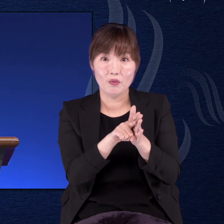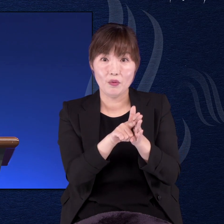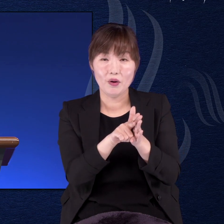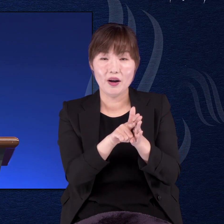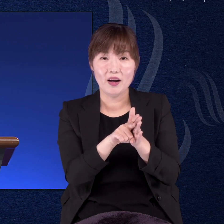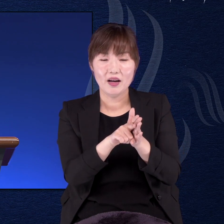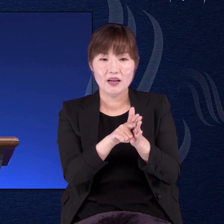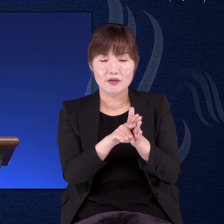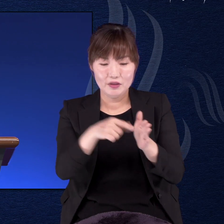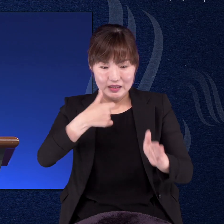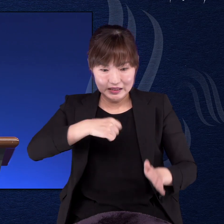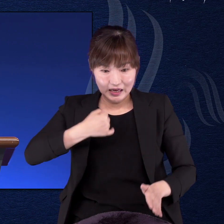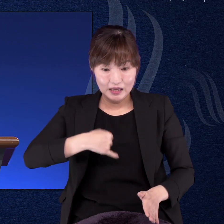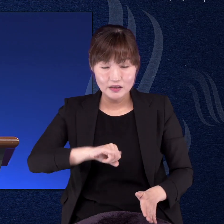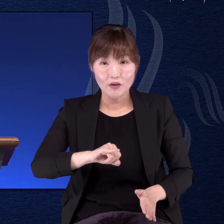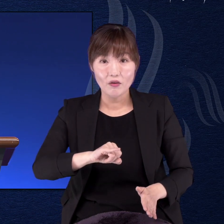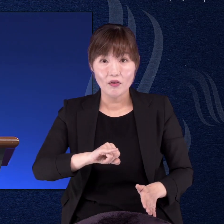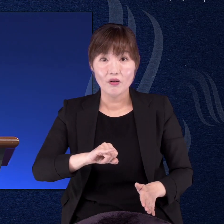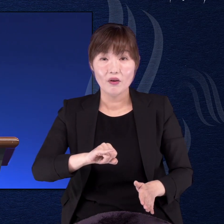믿기를 바라요.